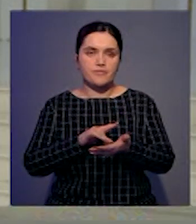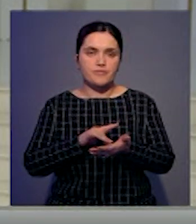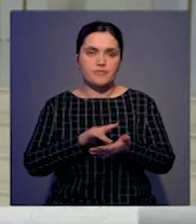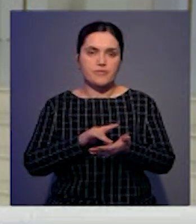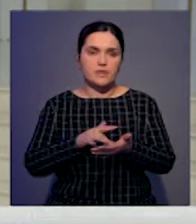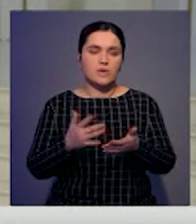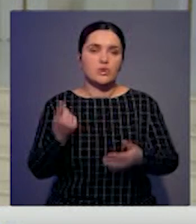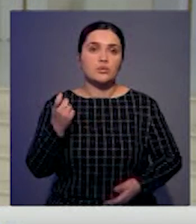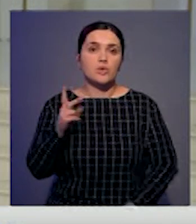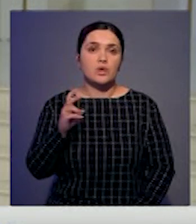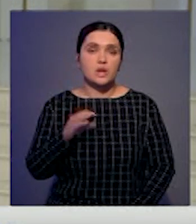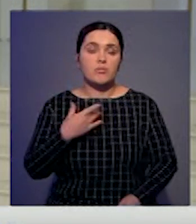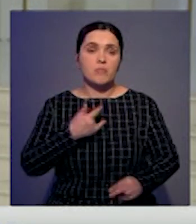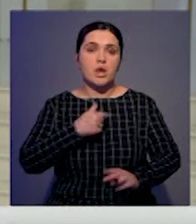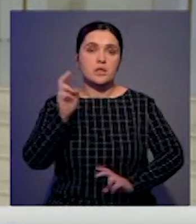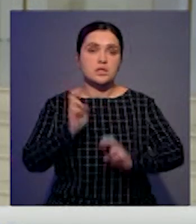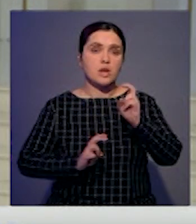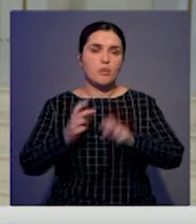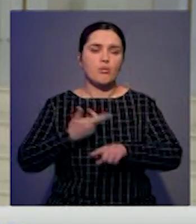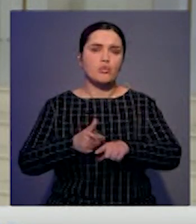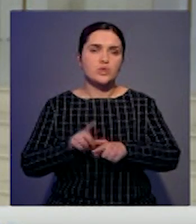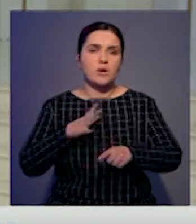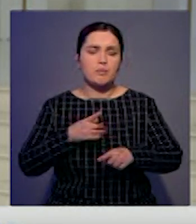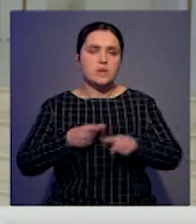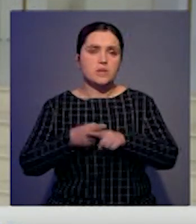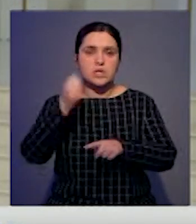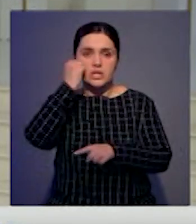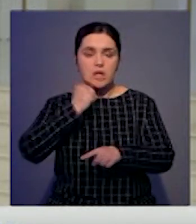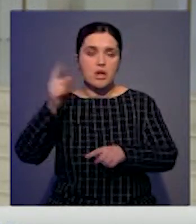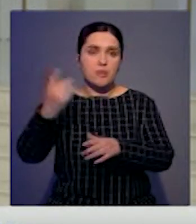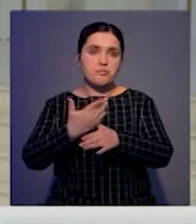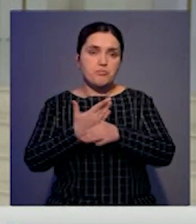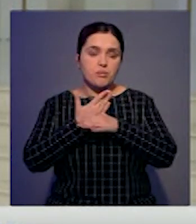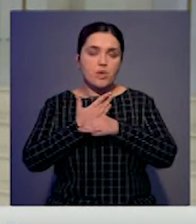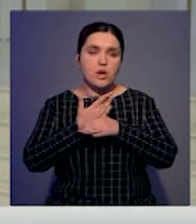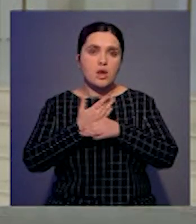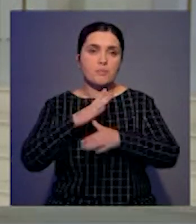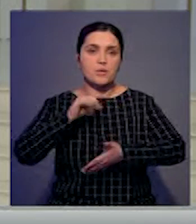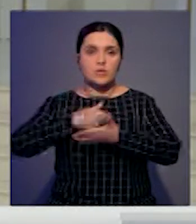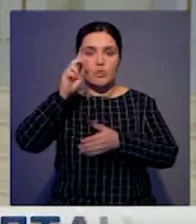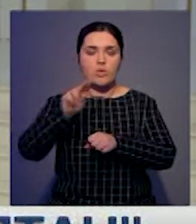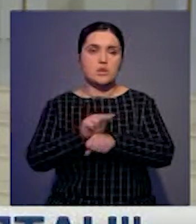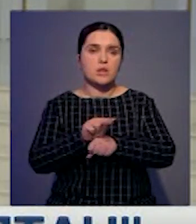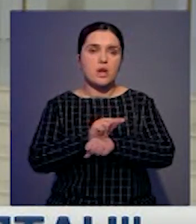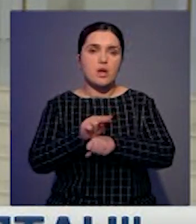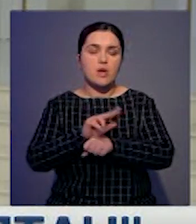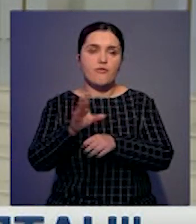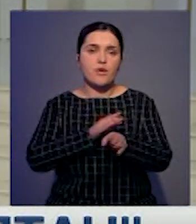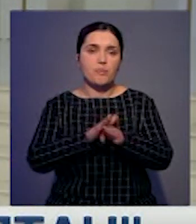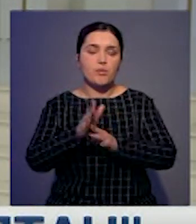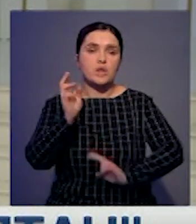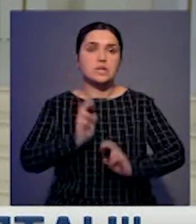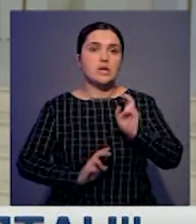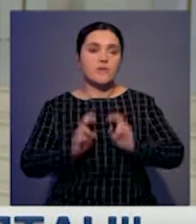более 100 лет. Из-за этого оборудование было очень старое. При поддержке Елбасы мы провели глобальную модернизацию всего производства.